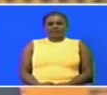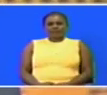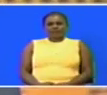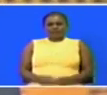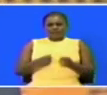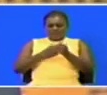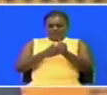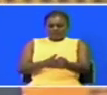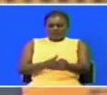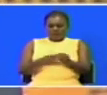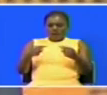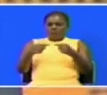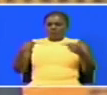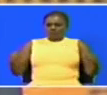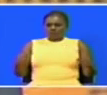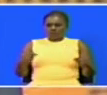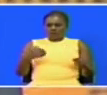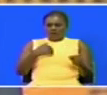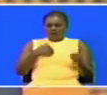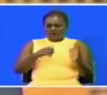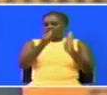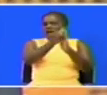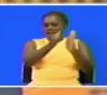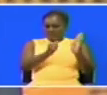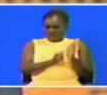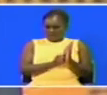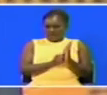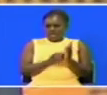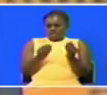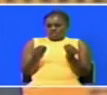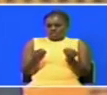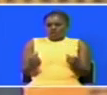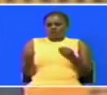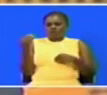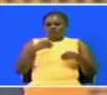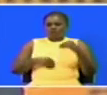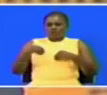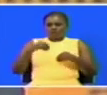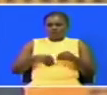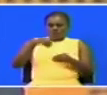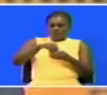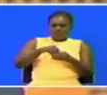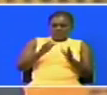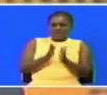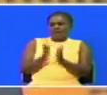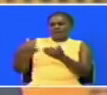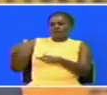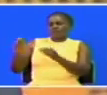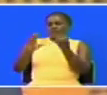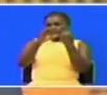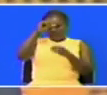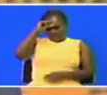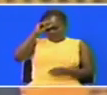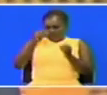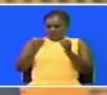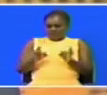Kinara wa Cord Raila Odinga ameandaa mswada ambao huenda utakuwa suluhu kwa ufisadi ndani na hata nje ya serikali.